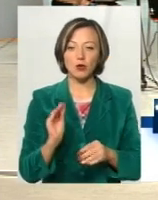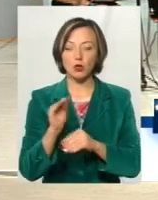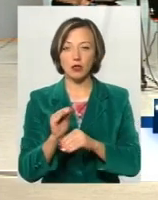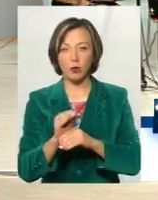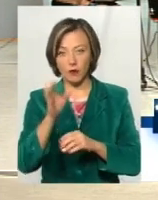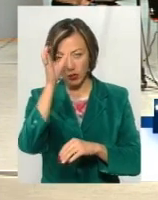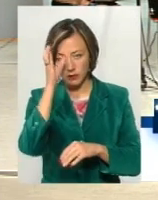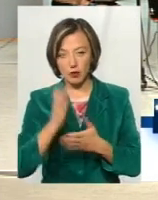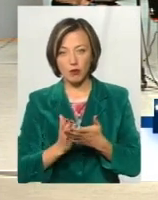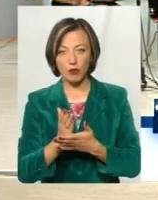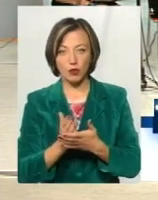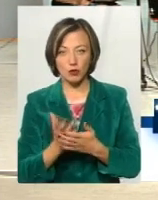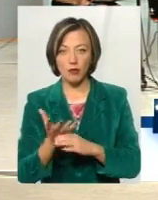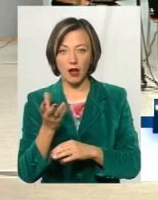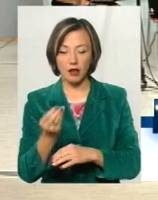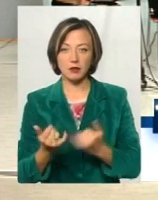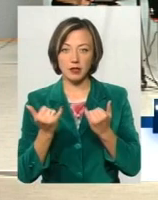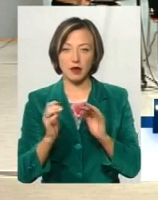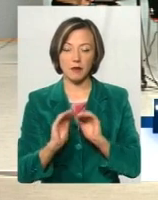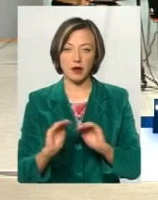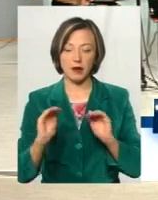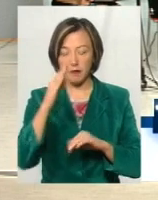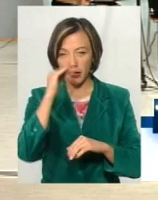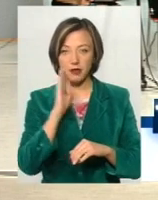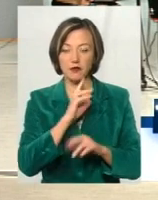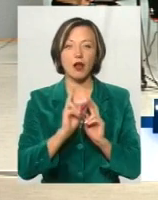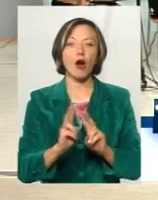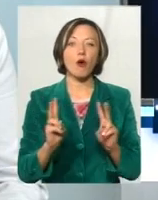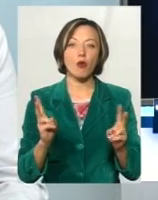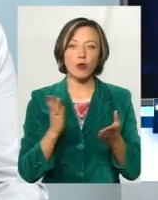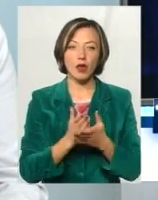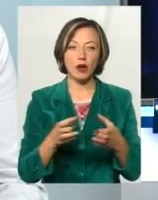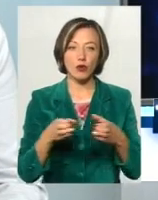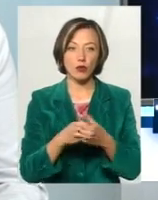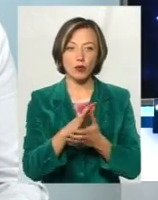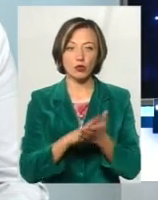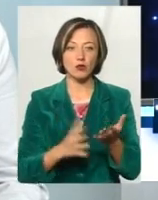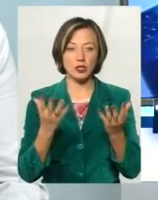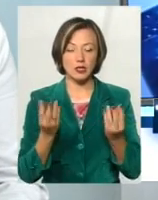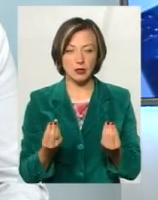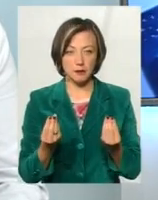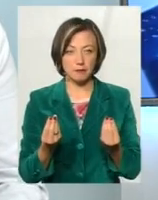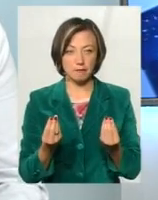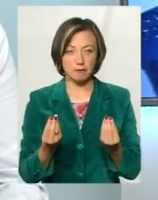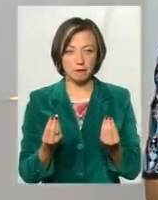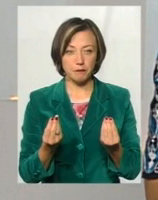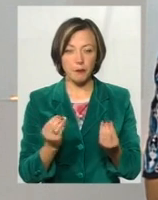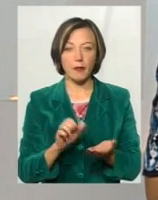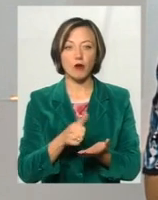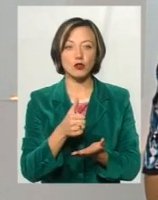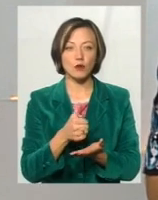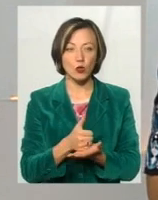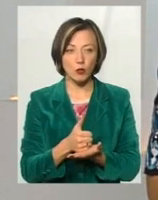освітні послуги, які є платними для батьків. Для кого є групи продовженого дня? Групи продовженого дня в